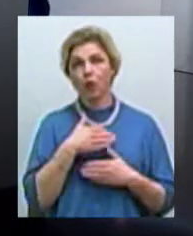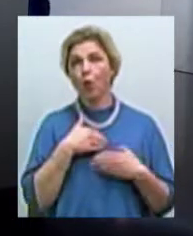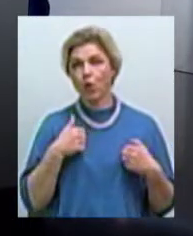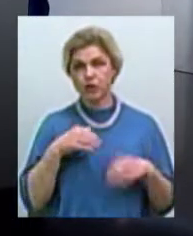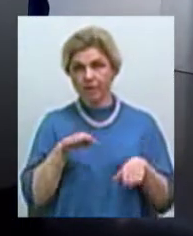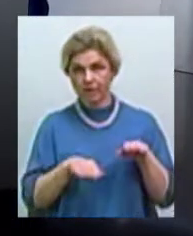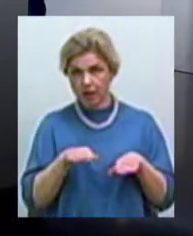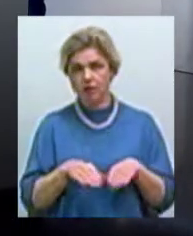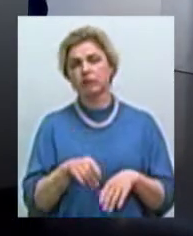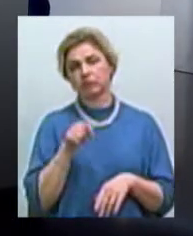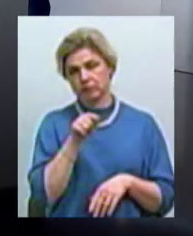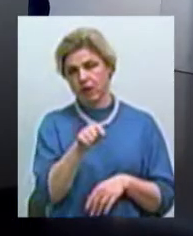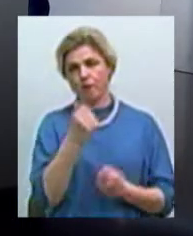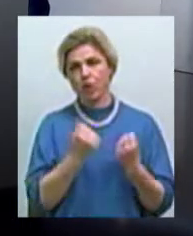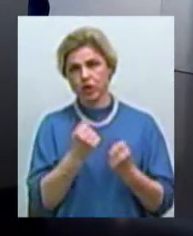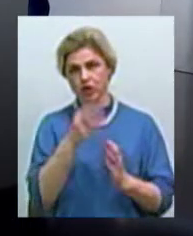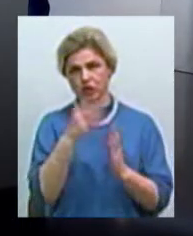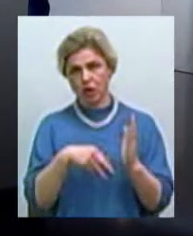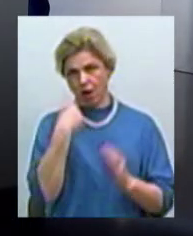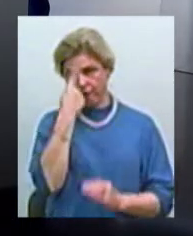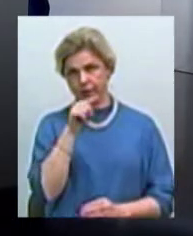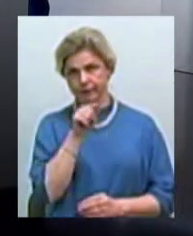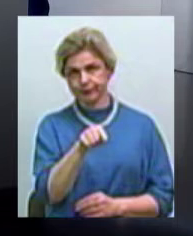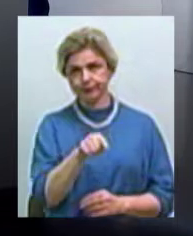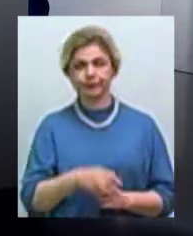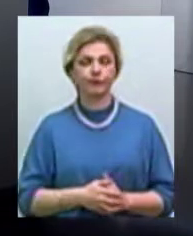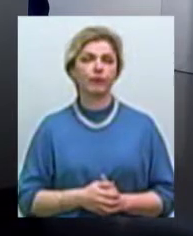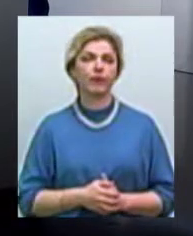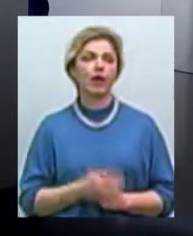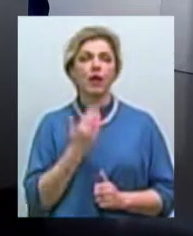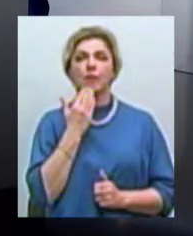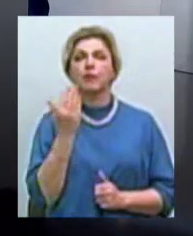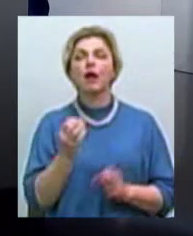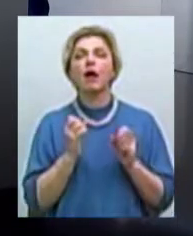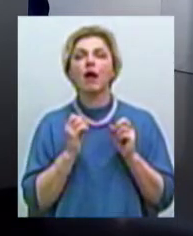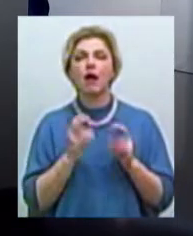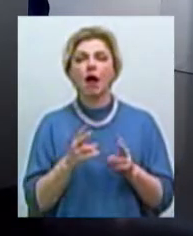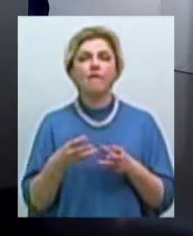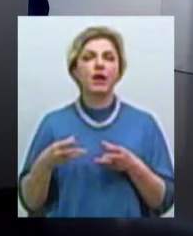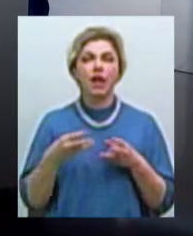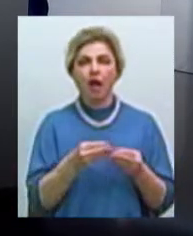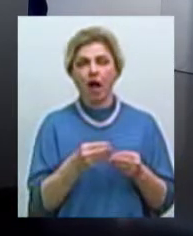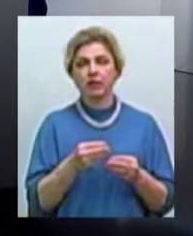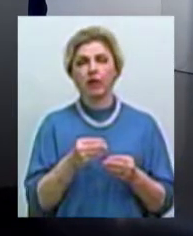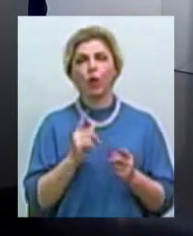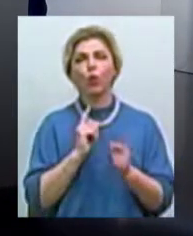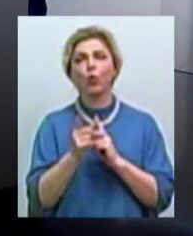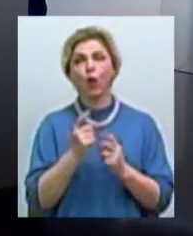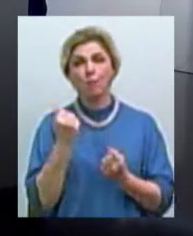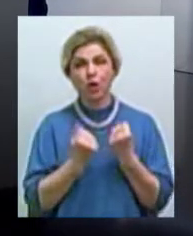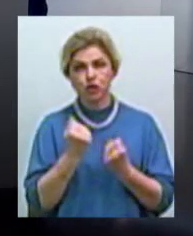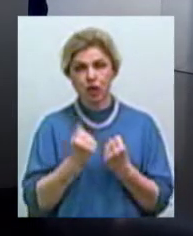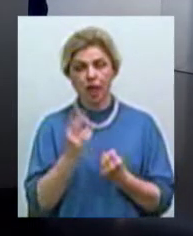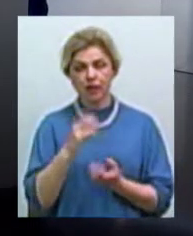штрафну санкцію саме на водія. Скажіть, будь ласка, як саме впливає рух машини із поднаднормованою вагою на стан дорожнього покриття?